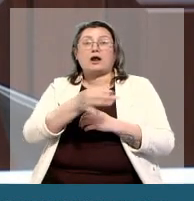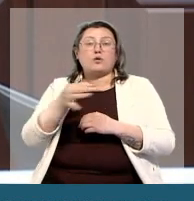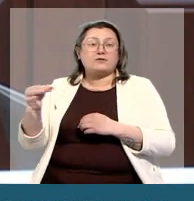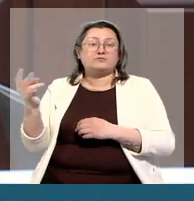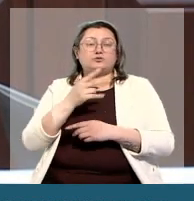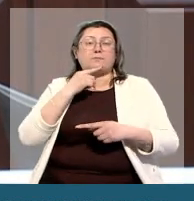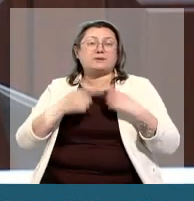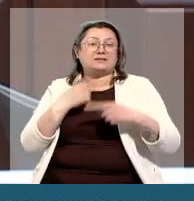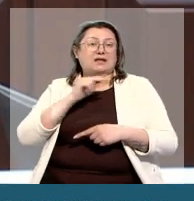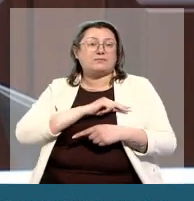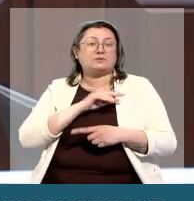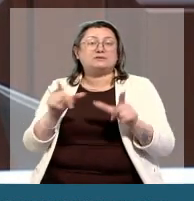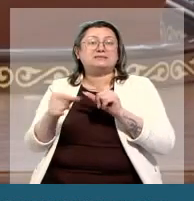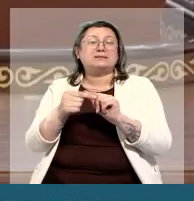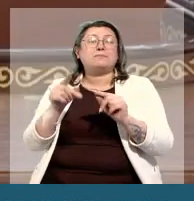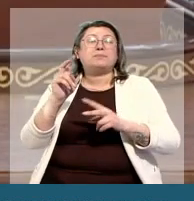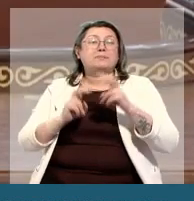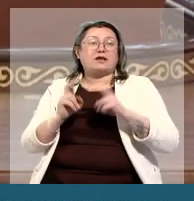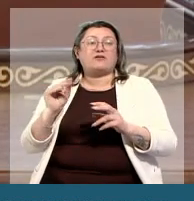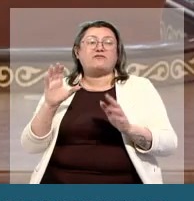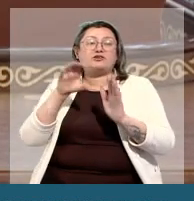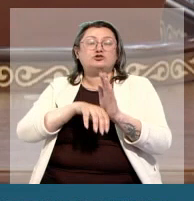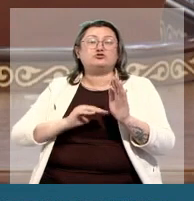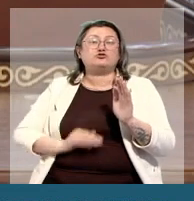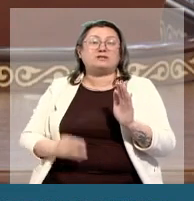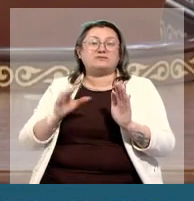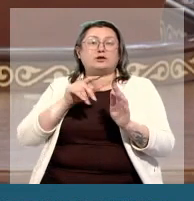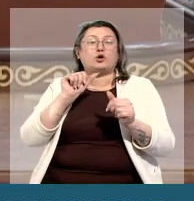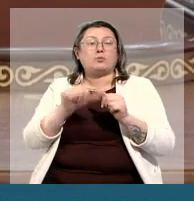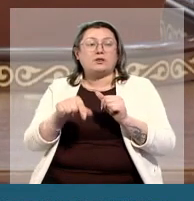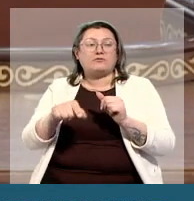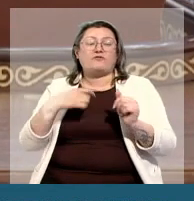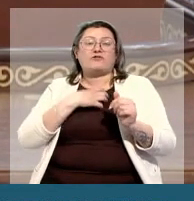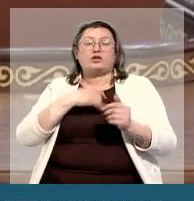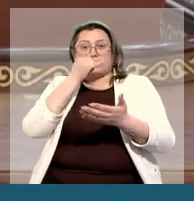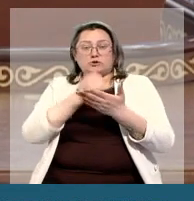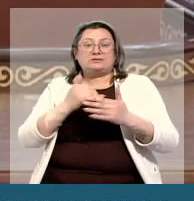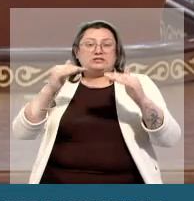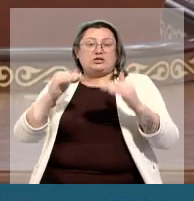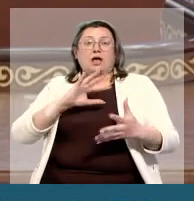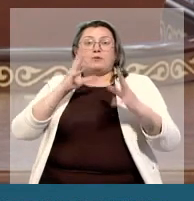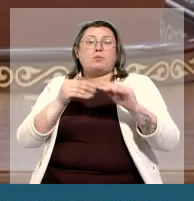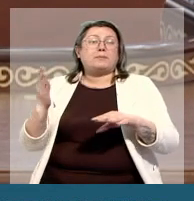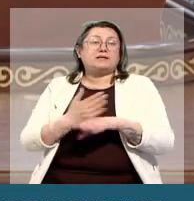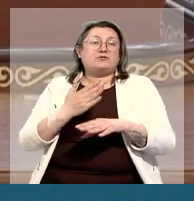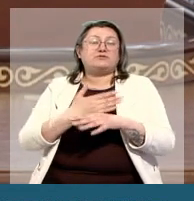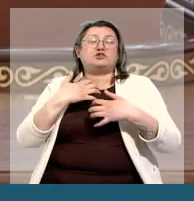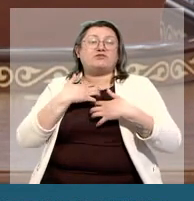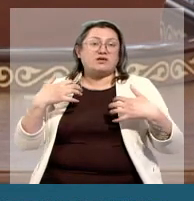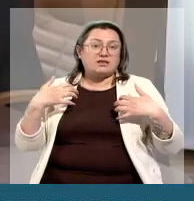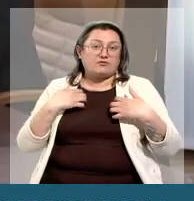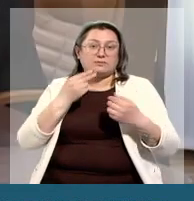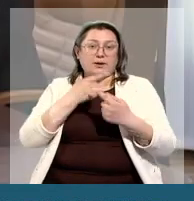необходимо вести системную работу с предприятиями по вложению частных инвестиций. Кроме того, важно не допускать снижения объема производства